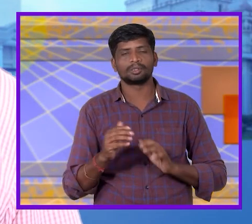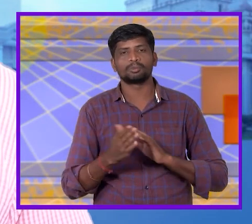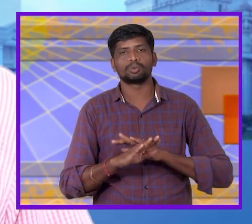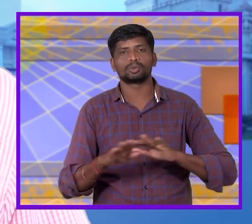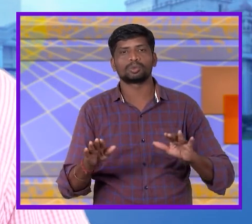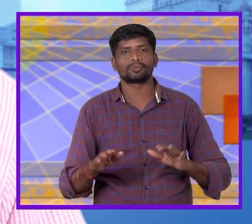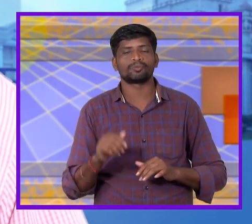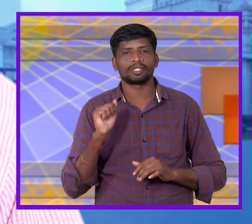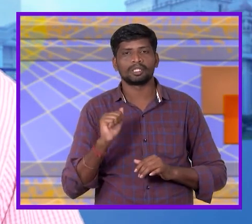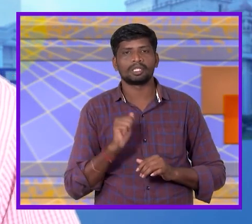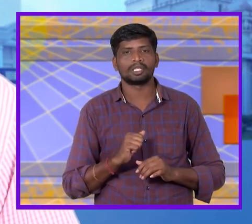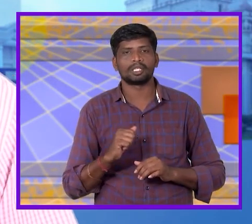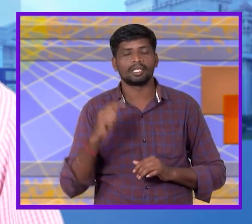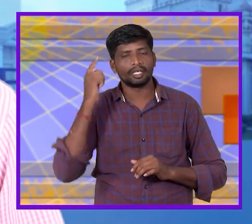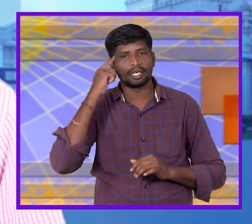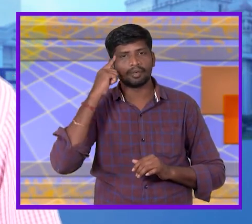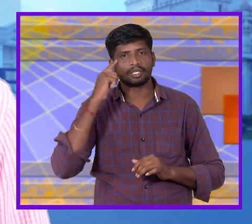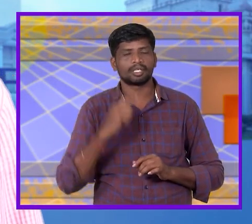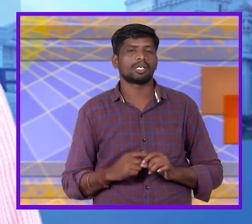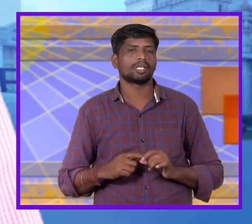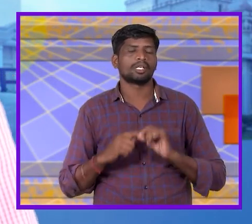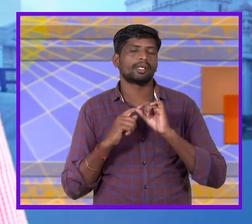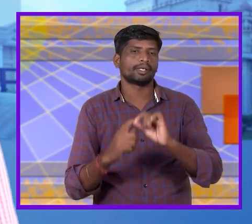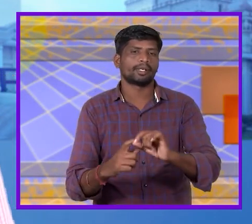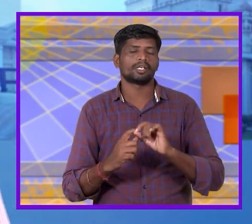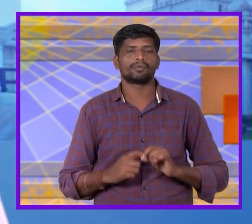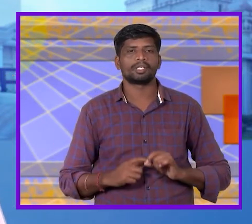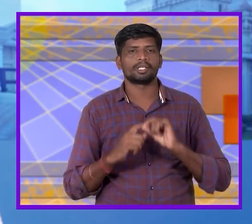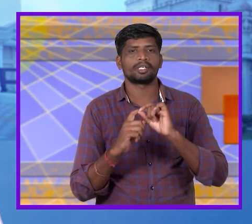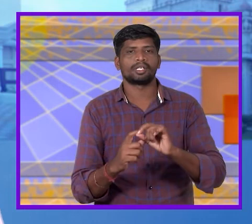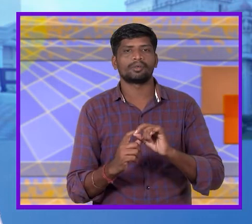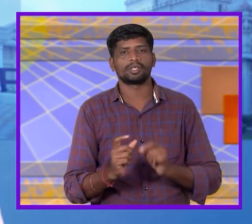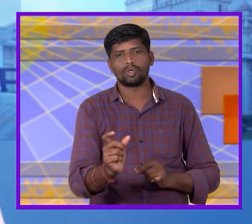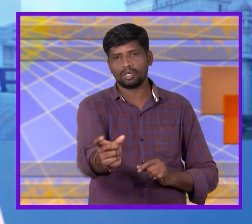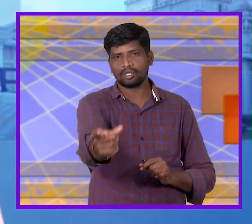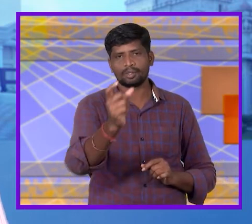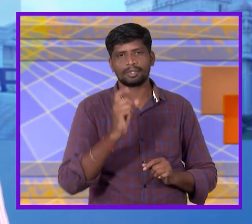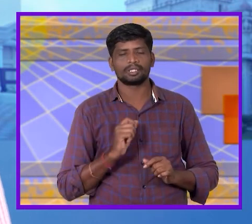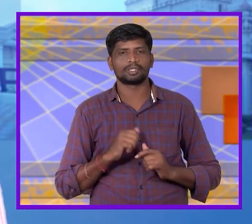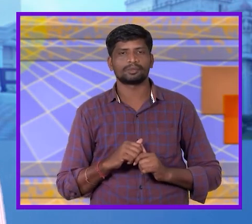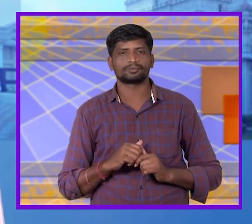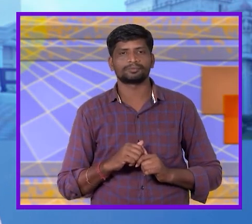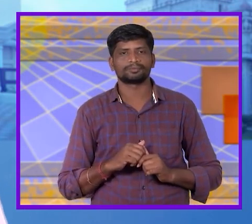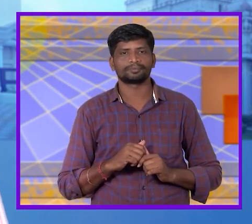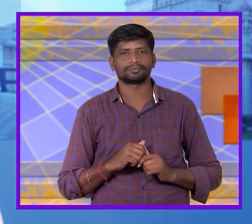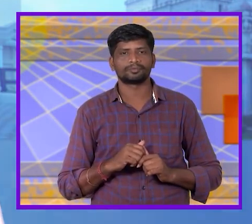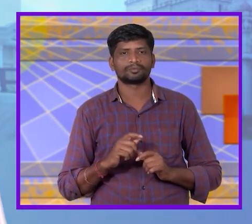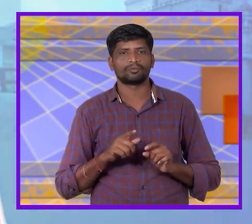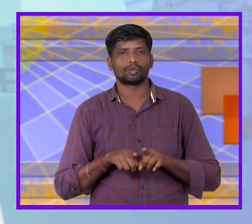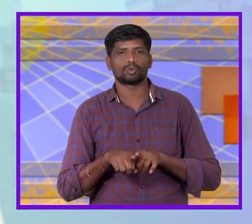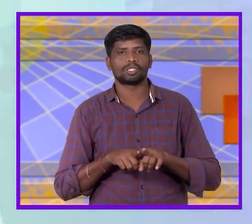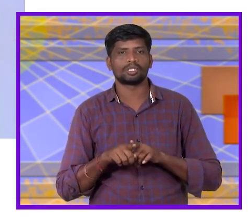படிச்சிருக்கோம். இதில் நம்முடைய நினைவாற்றலை சோதிக்கக்கூடிய விதத்தில் நம்ம அந்த பாடத்திலிருந்து நம்ம என்னென்ன கற்றுக்கிட்டோம் அப்படிங்கிறதுக்கு சில கேள்விகள். இப்போ